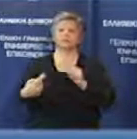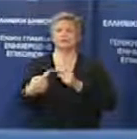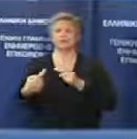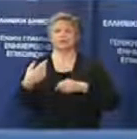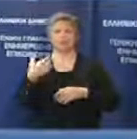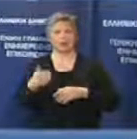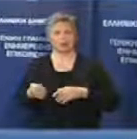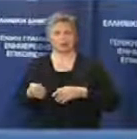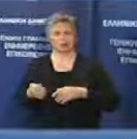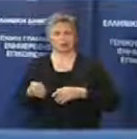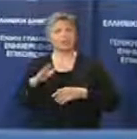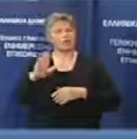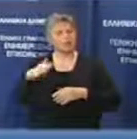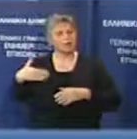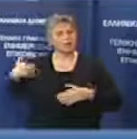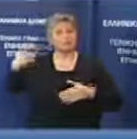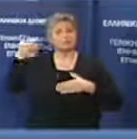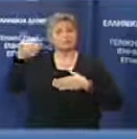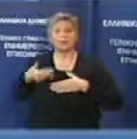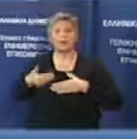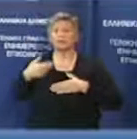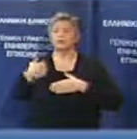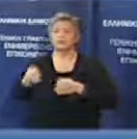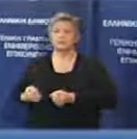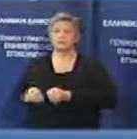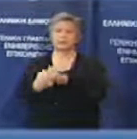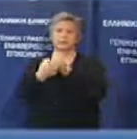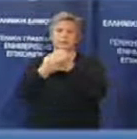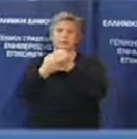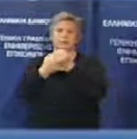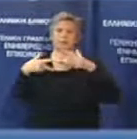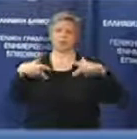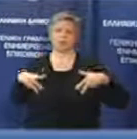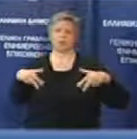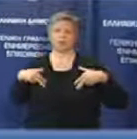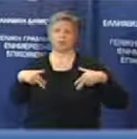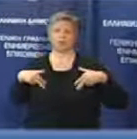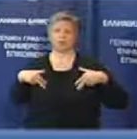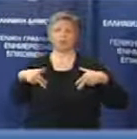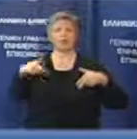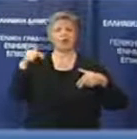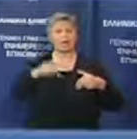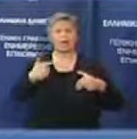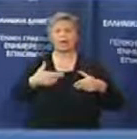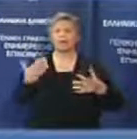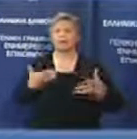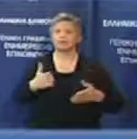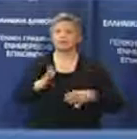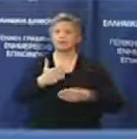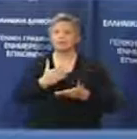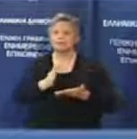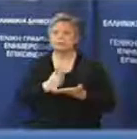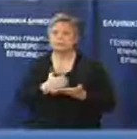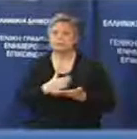να αποδεικνύεται. Επομένως, η κυβέρνηση στηρίζει απολύτως την προσπάθεια, τη μεγάλη προσπάθεια την οποία κάνει ο